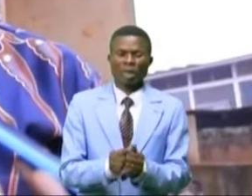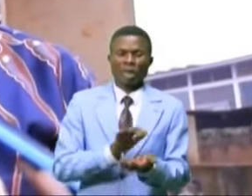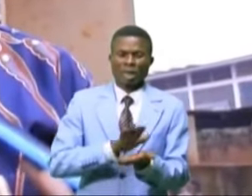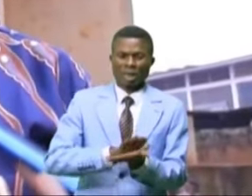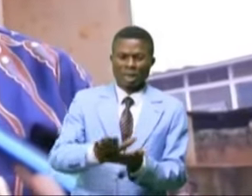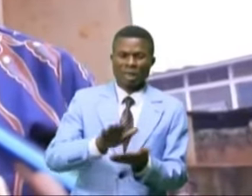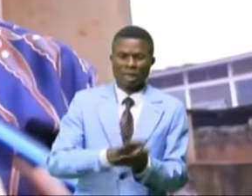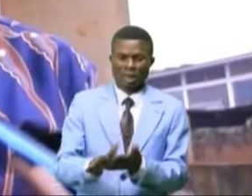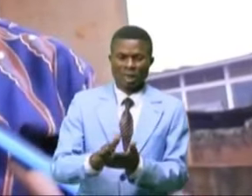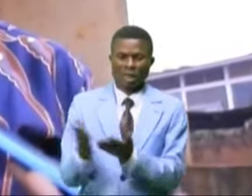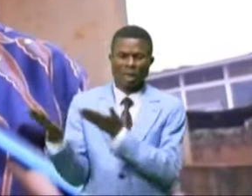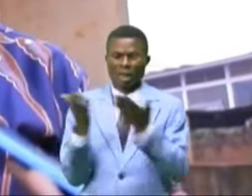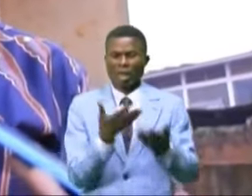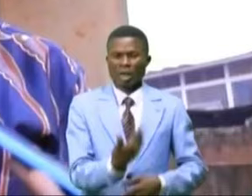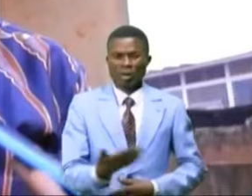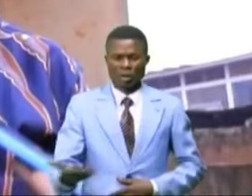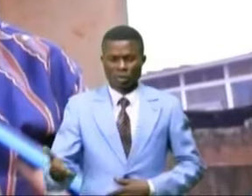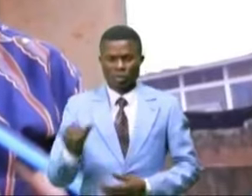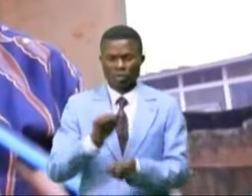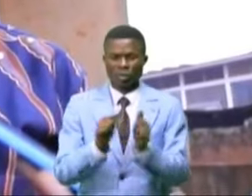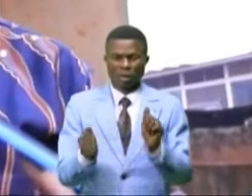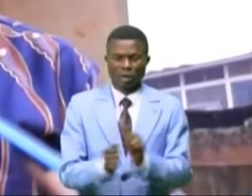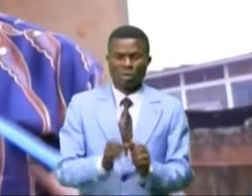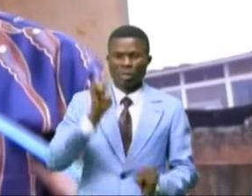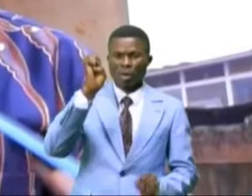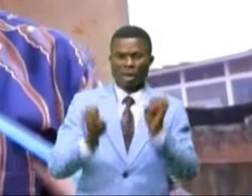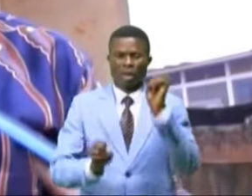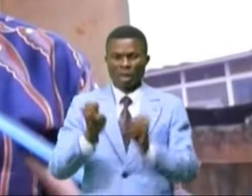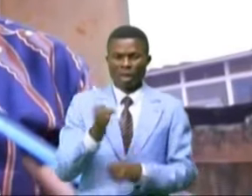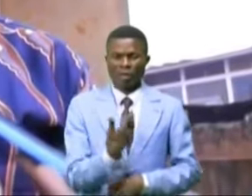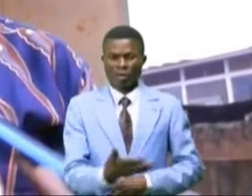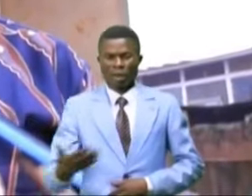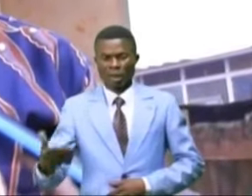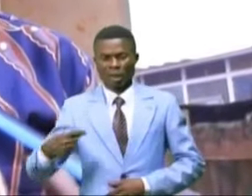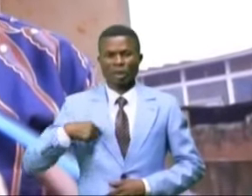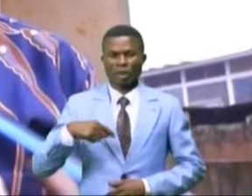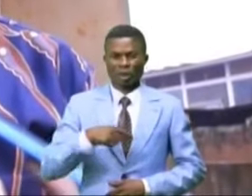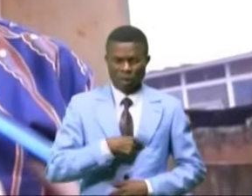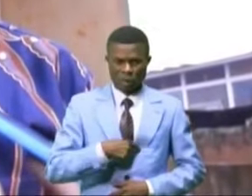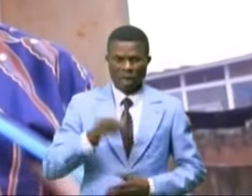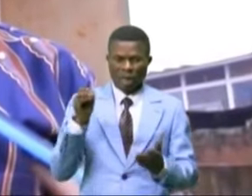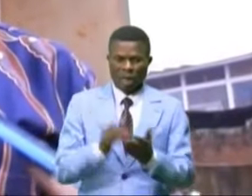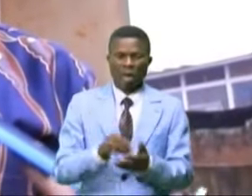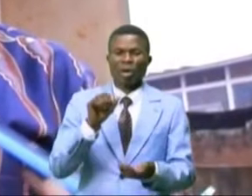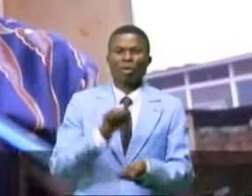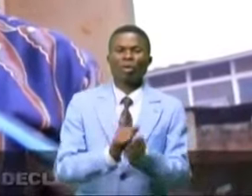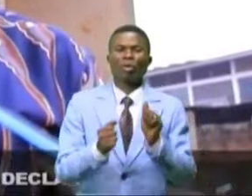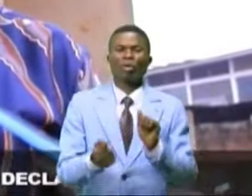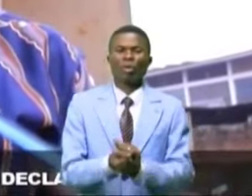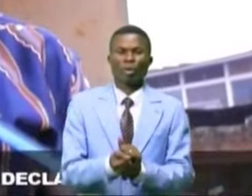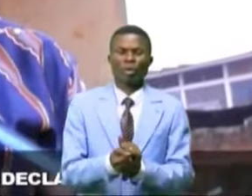des marchandises, les problèmes de surévaluation de nos marchandises, les problèmes